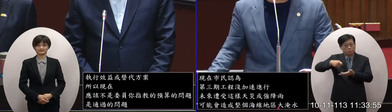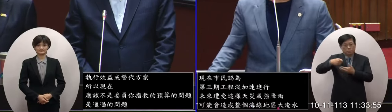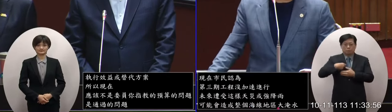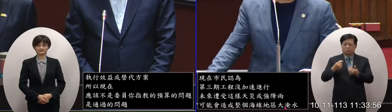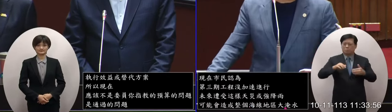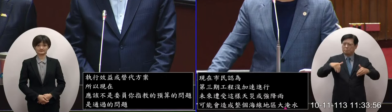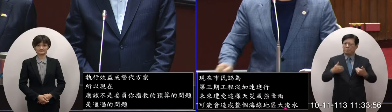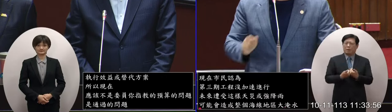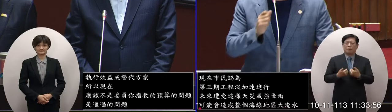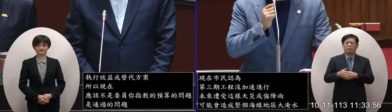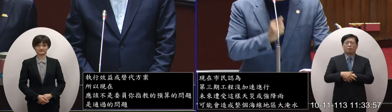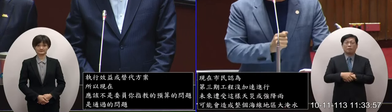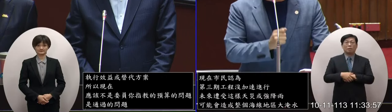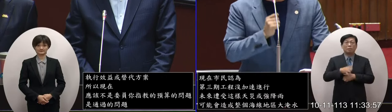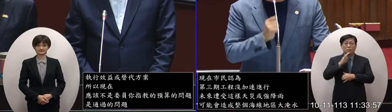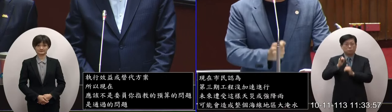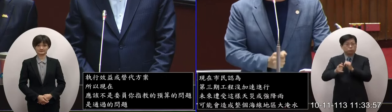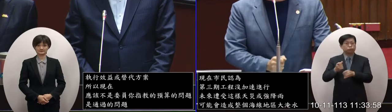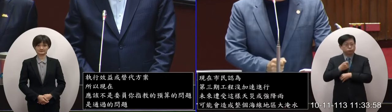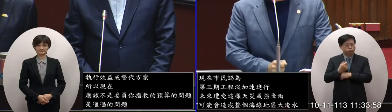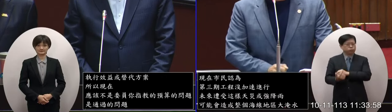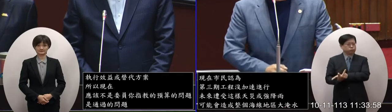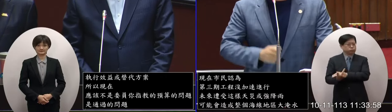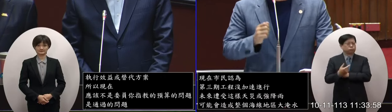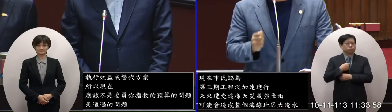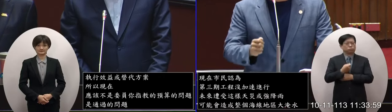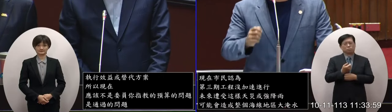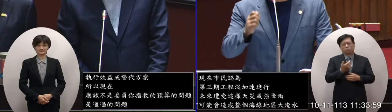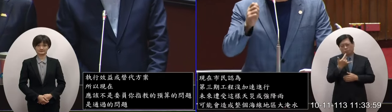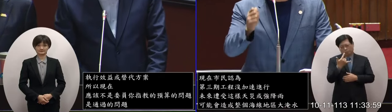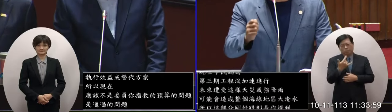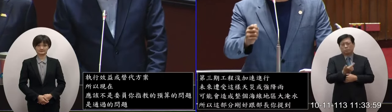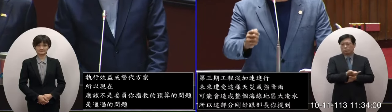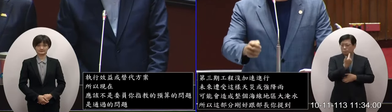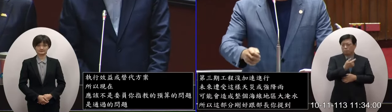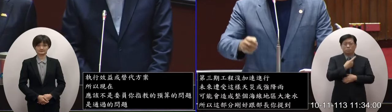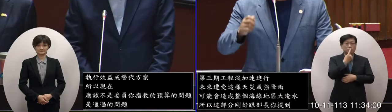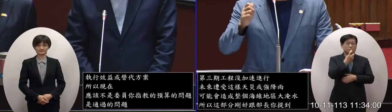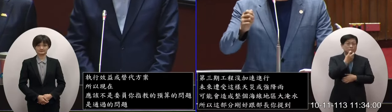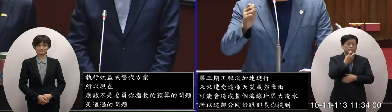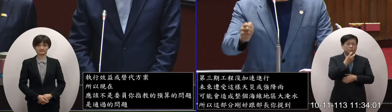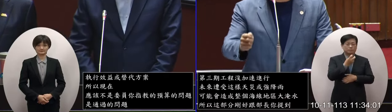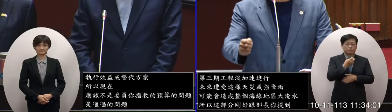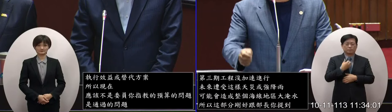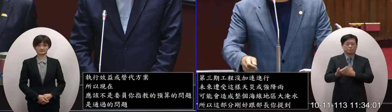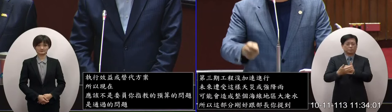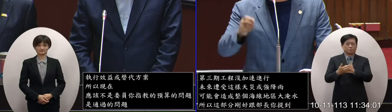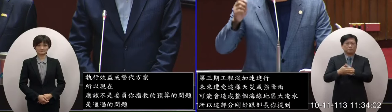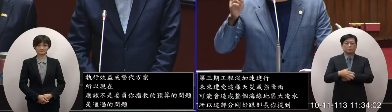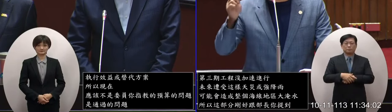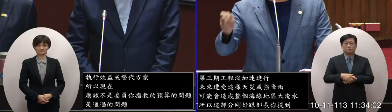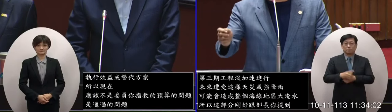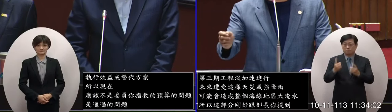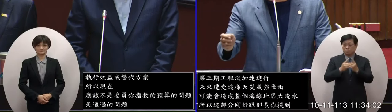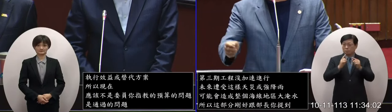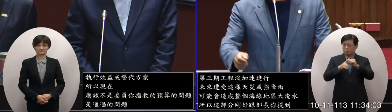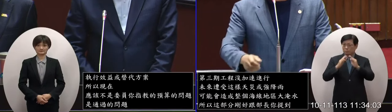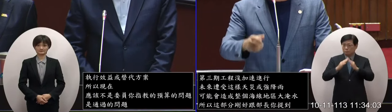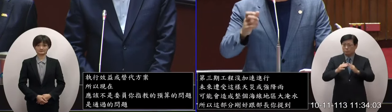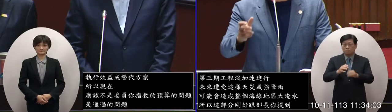有点相反哈。现在是居民很积极的。在等候说我们中央来伸出援手，因为对台